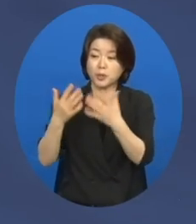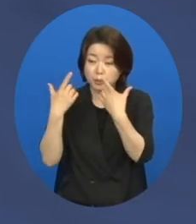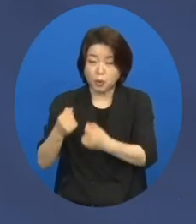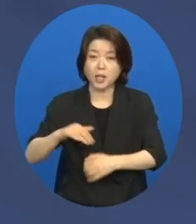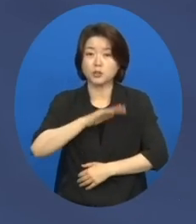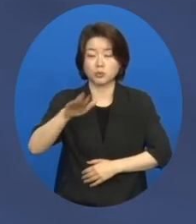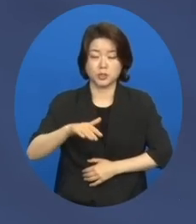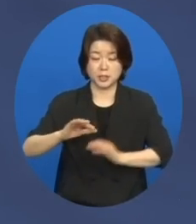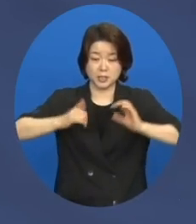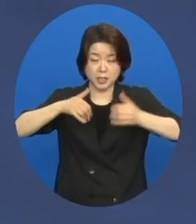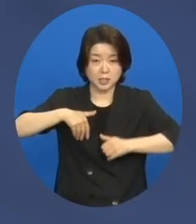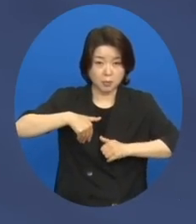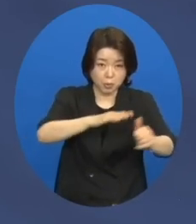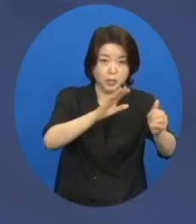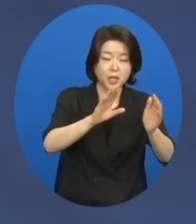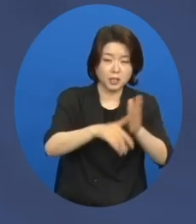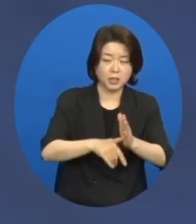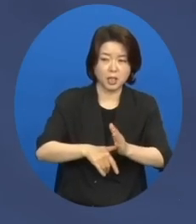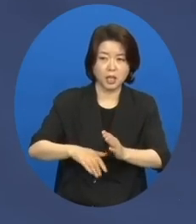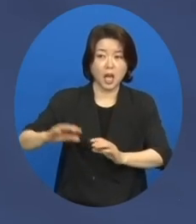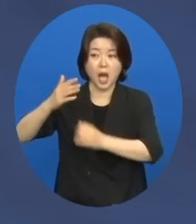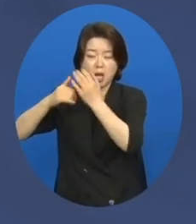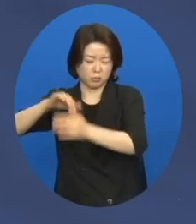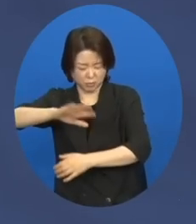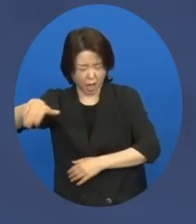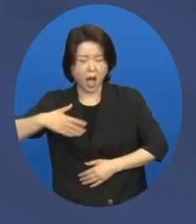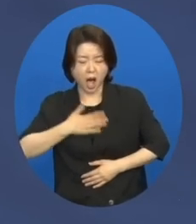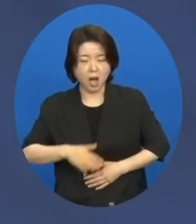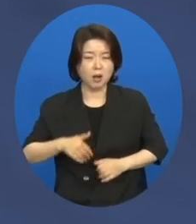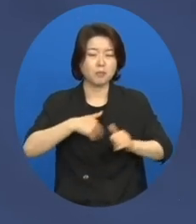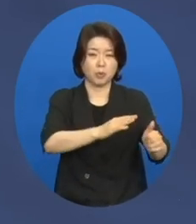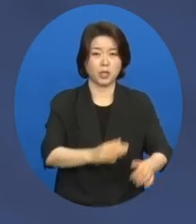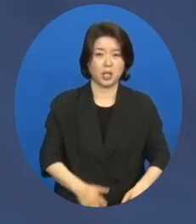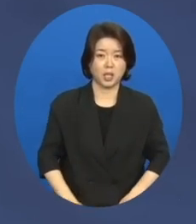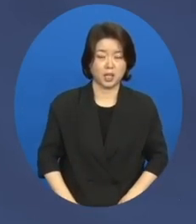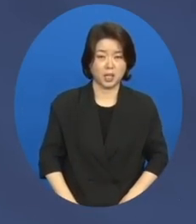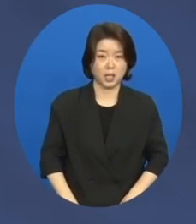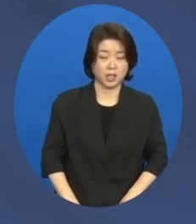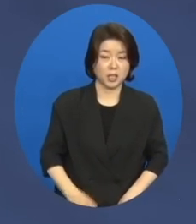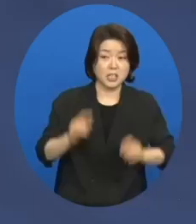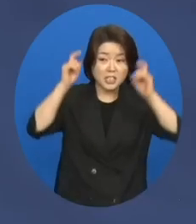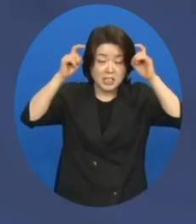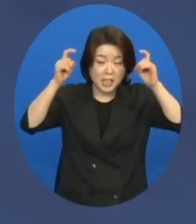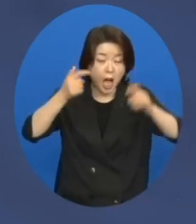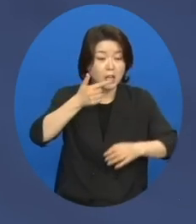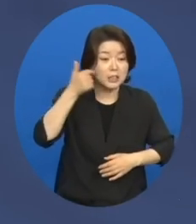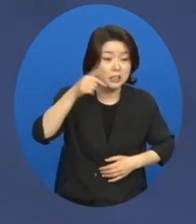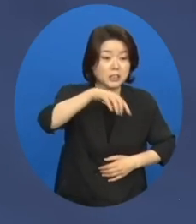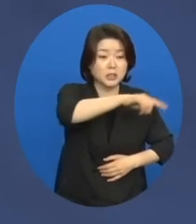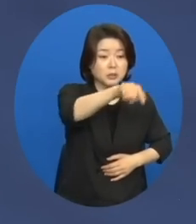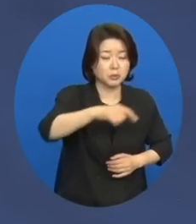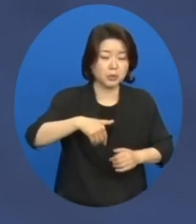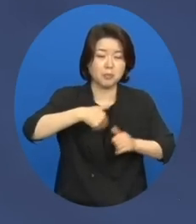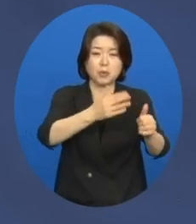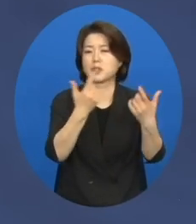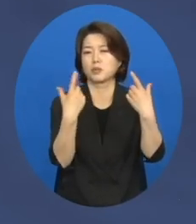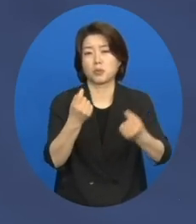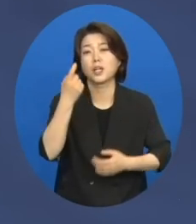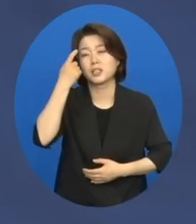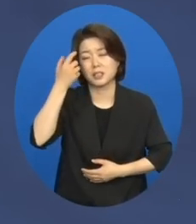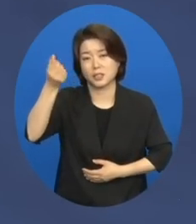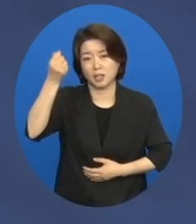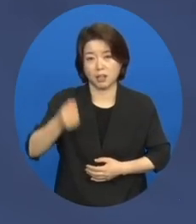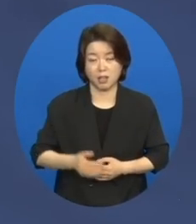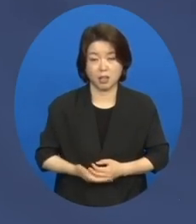세상에 보내실 때 그분도 다 아시고 보셨어요. 꼭 양을 이리 가운데 보내는 것과 같다고요. 근데 그 교회가